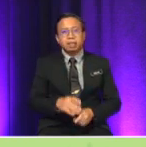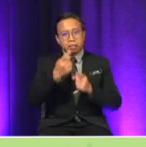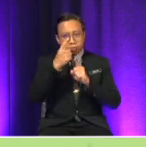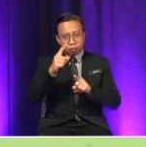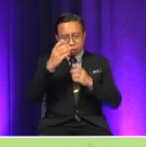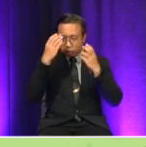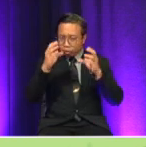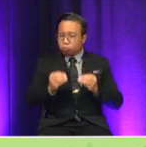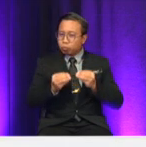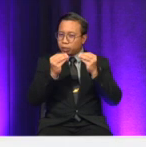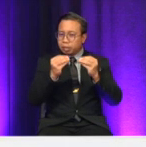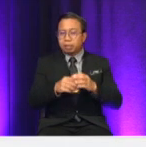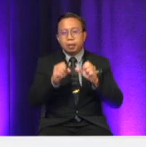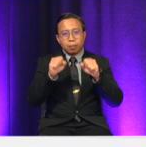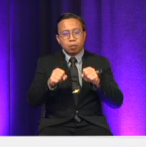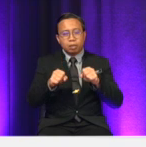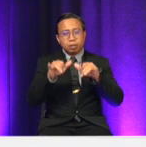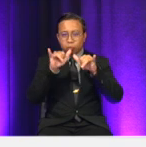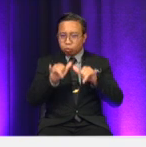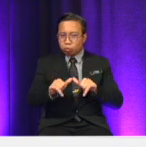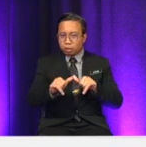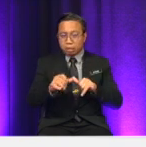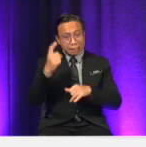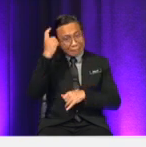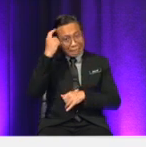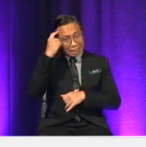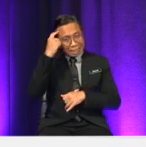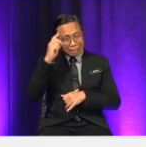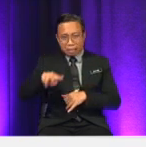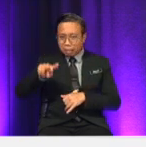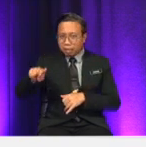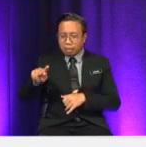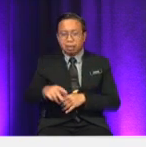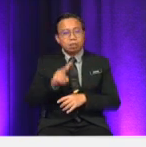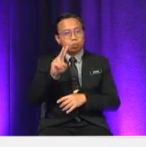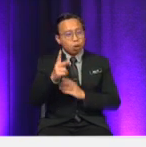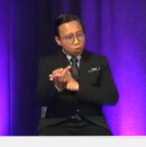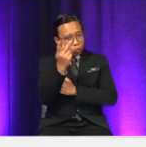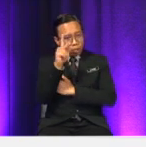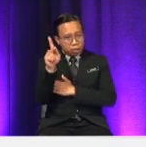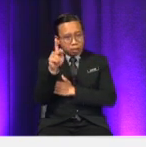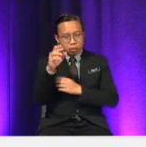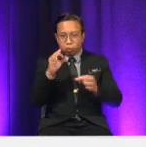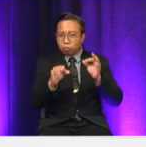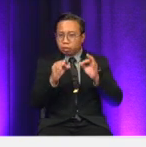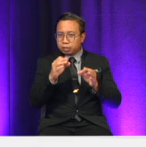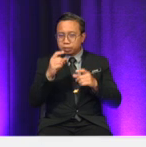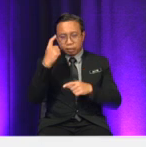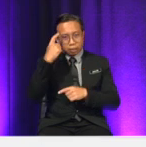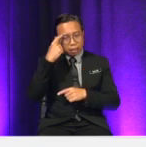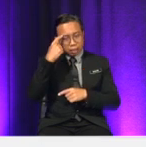kepada anda, okey, boleh mengukuhkan daya ingatan kanak-kanak, juga menguatkan koordinasi mata, tangan